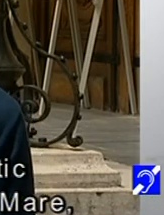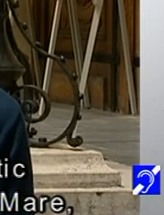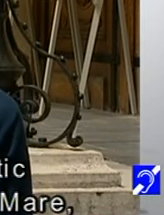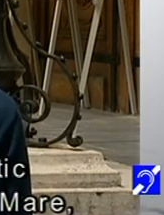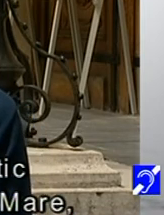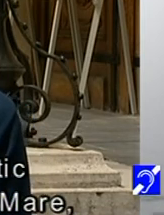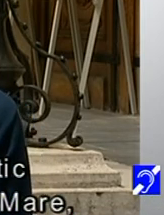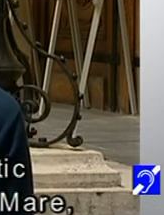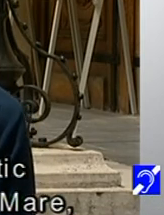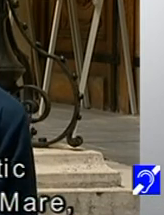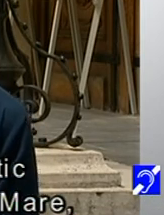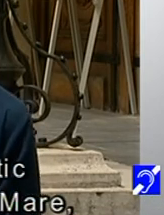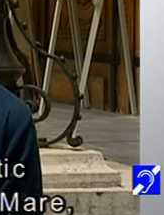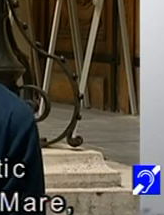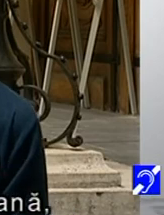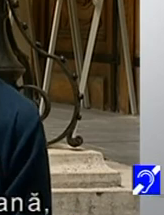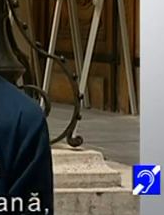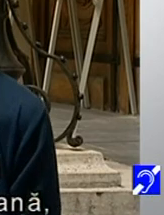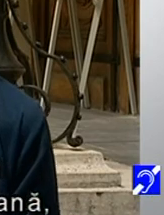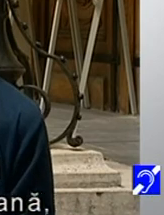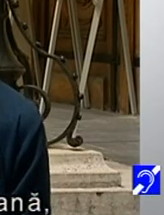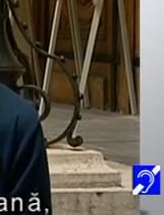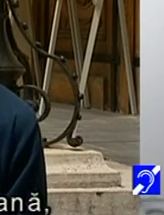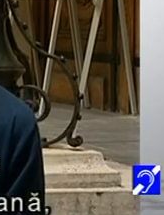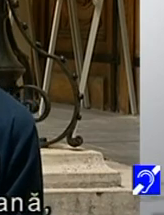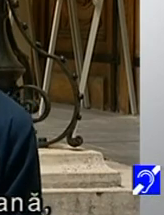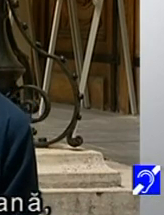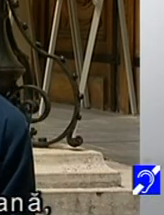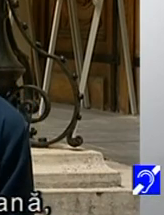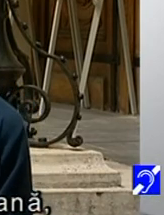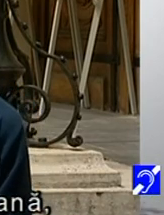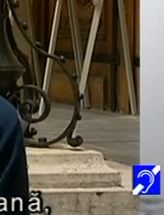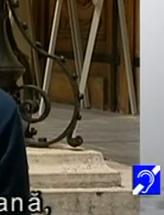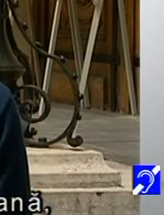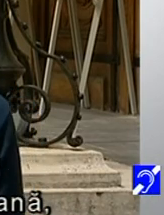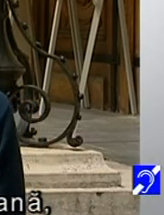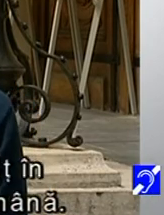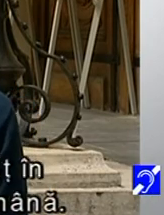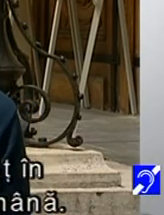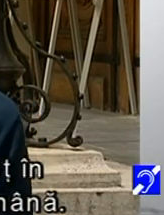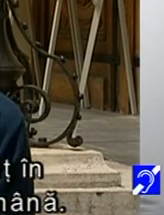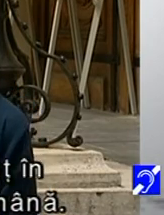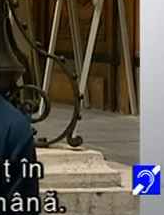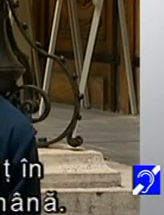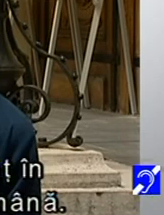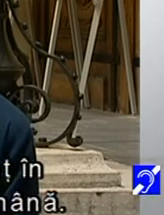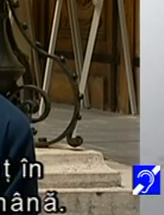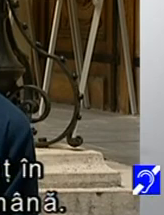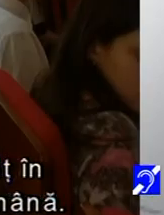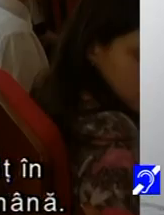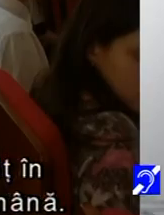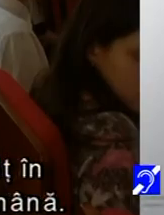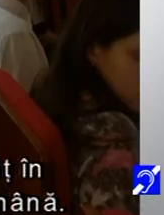aus Dattmar besucht. Und ja, jetzt studiere ich halt dann auch auf Deutsch, weil es mir irgendwie einfacher